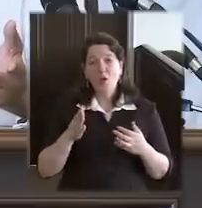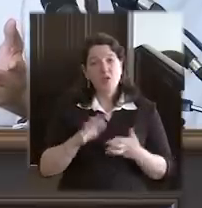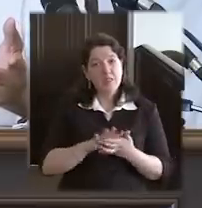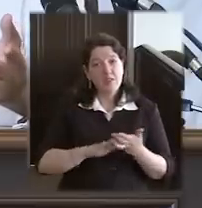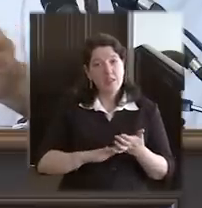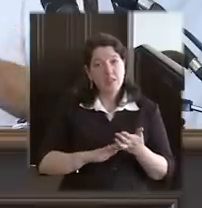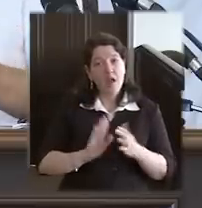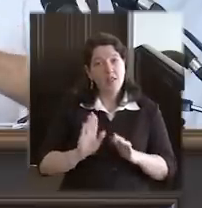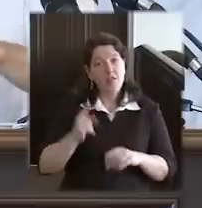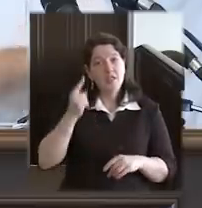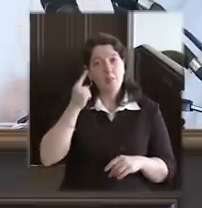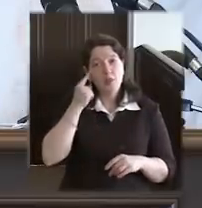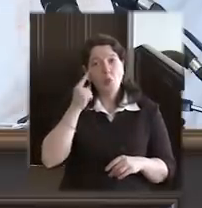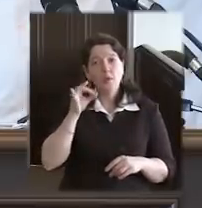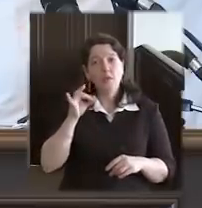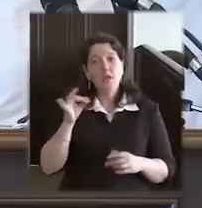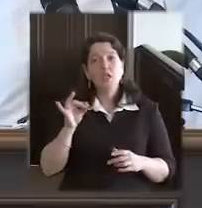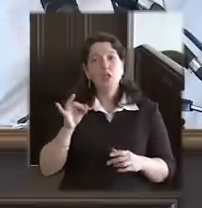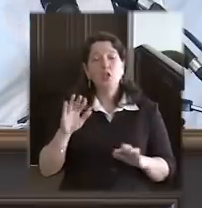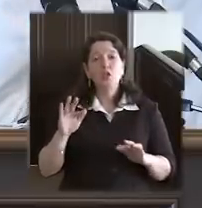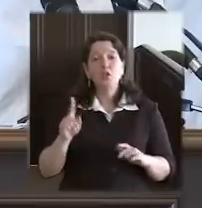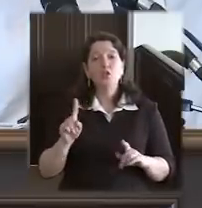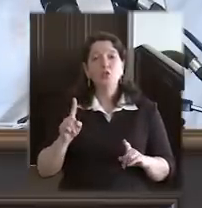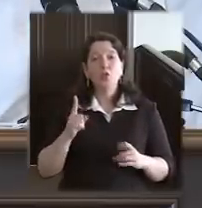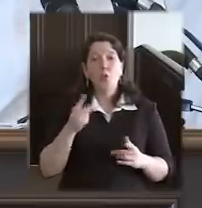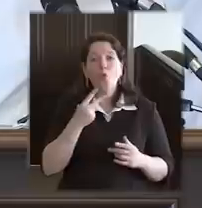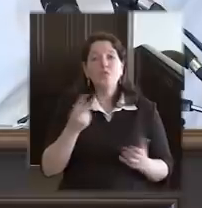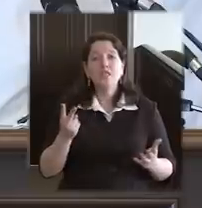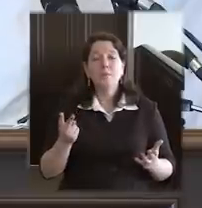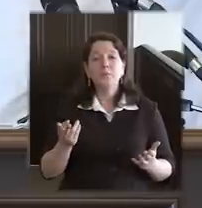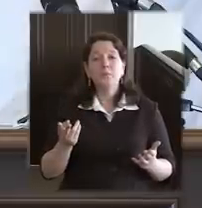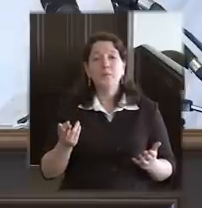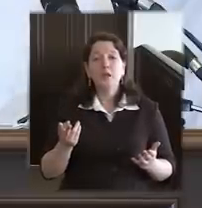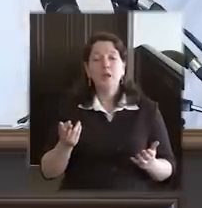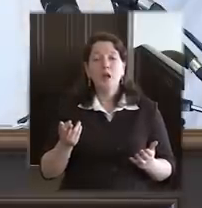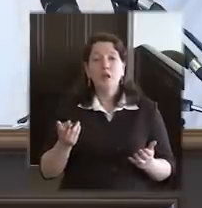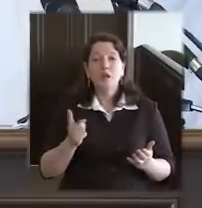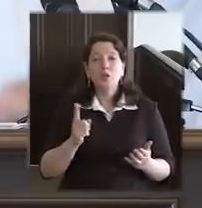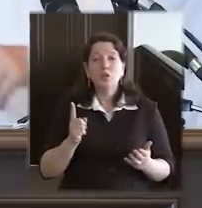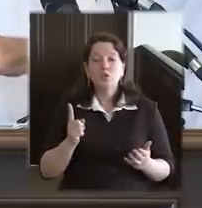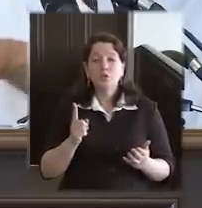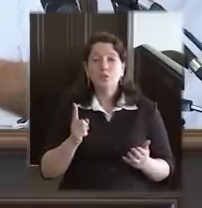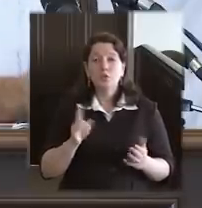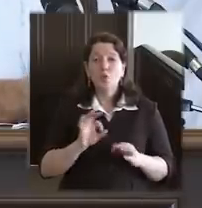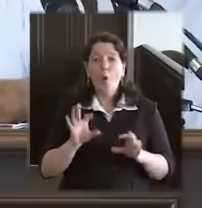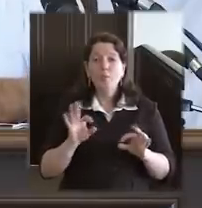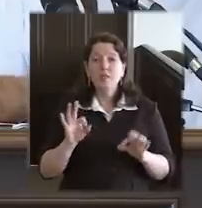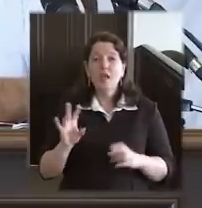давайте только подумаем и посмотрим. И посмотрим, что это, что оно